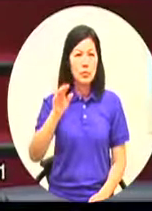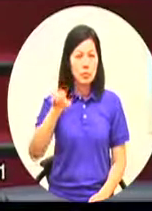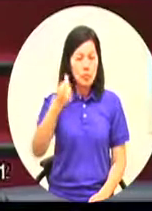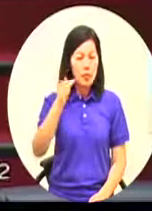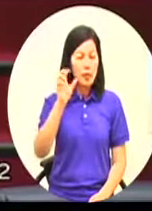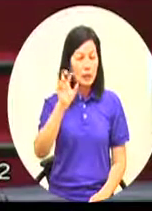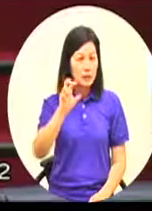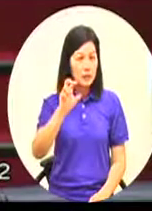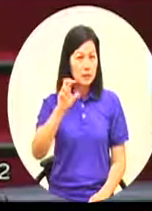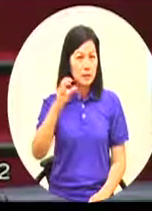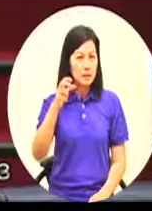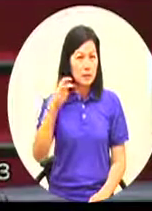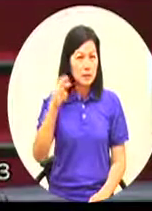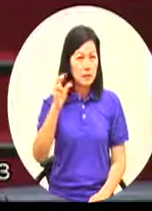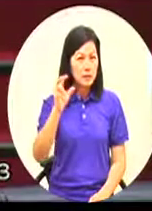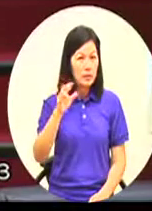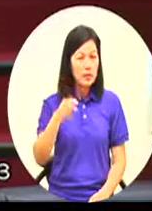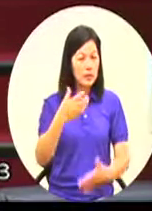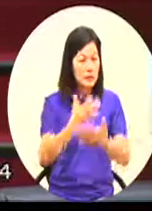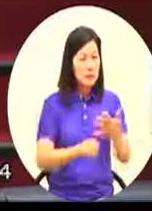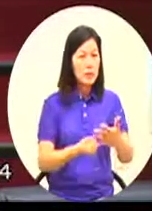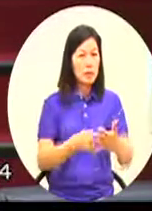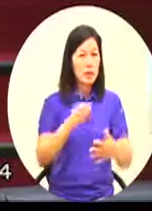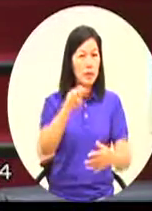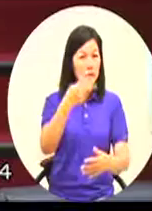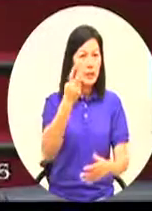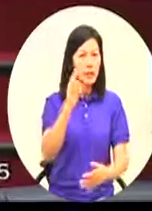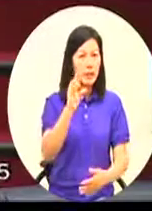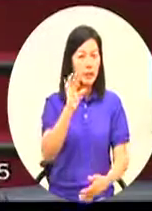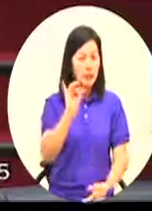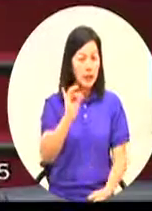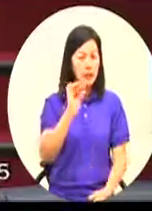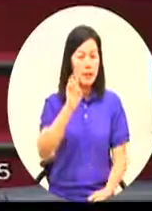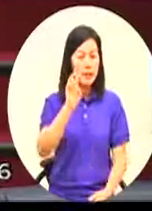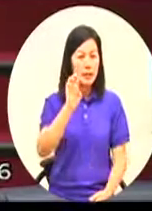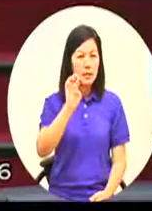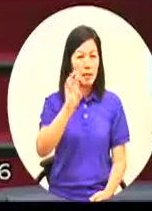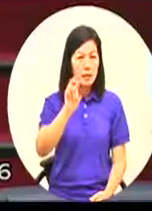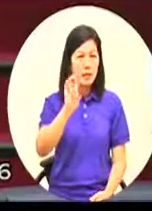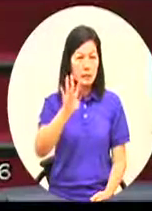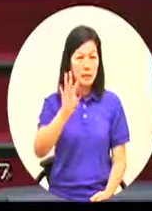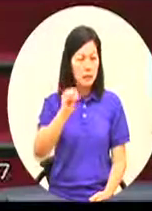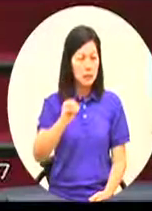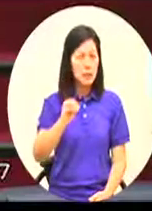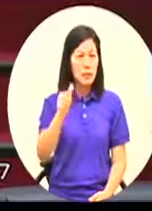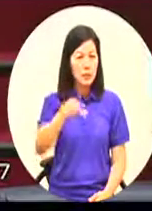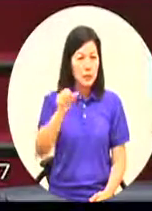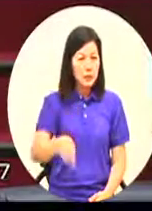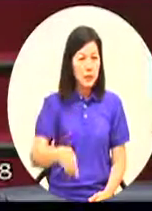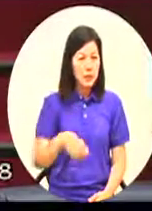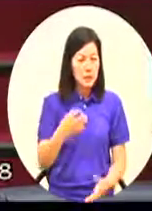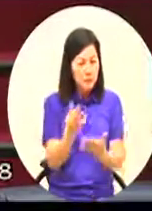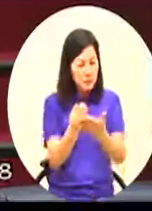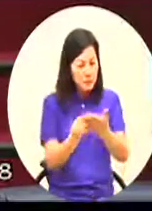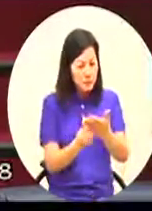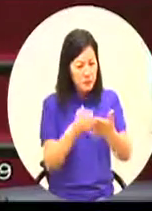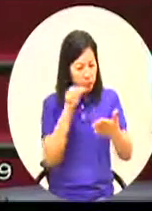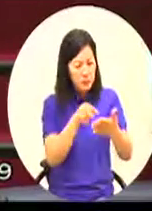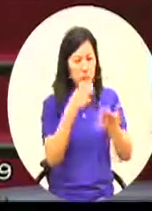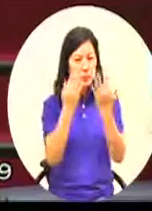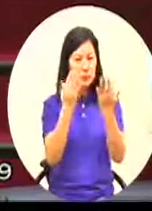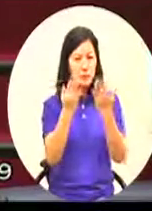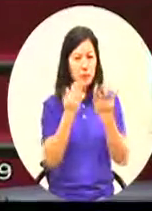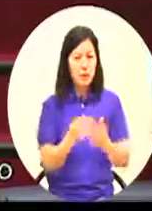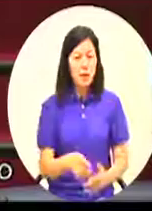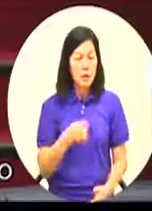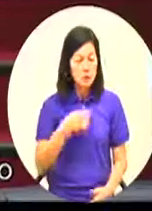4225万4570块，还有呢剩余的呢还有224万5000多块。这样的一个数字，会说话的一个数字，